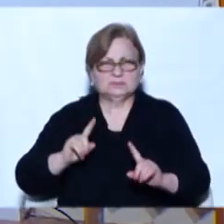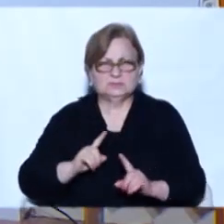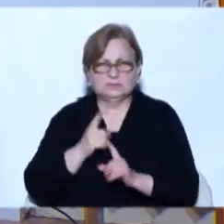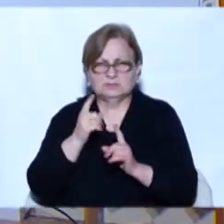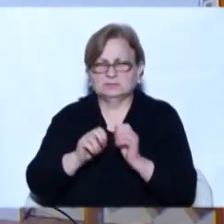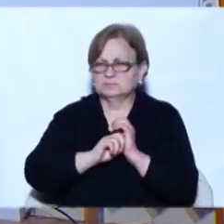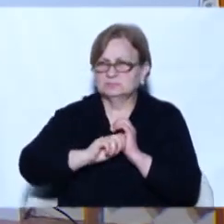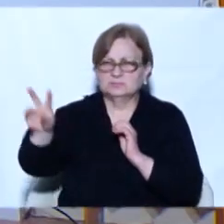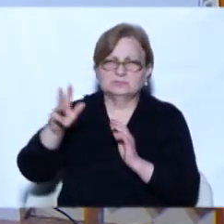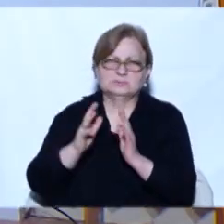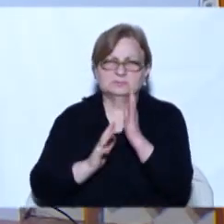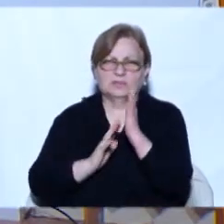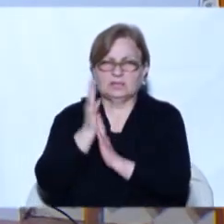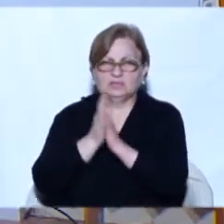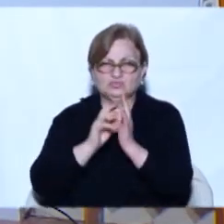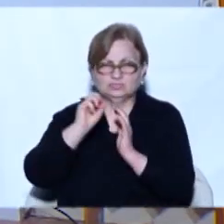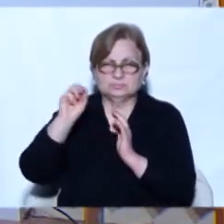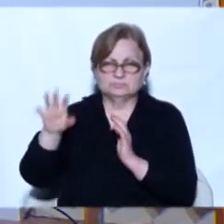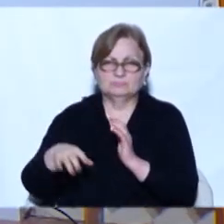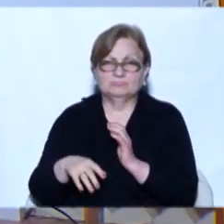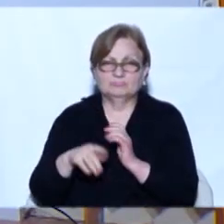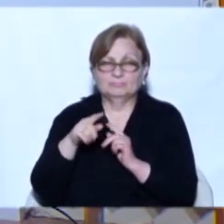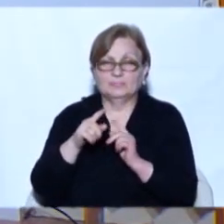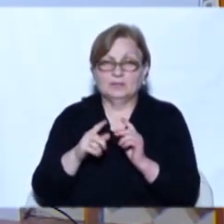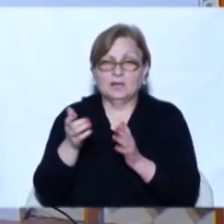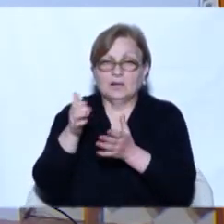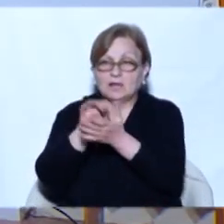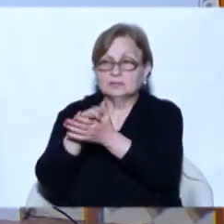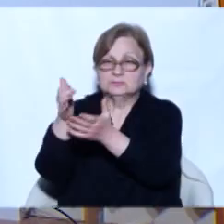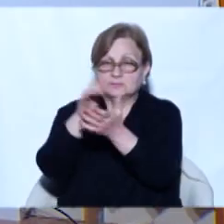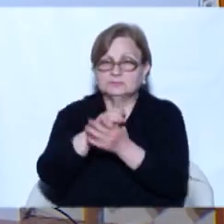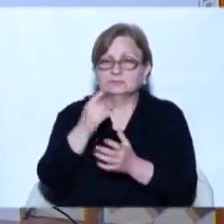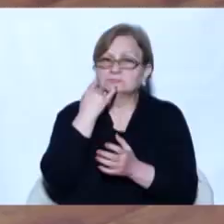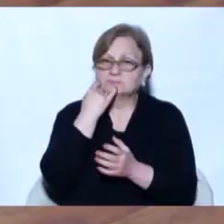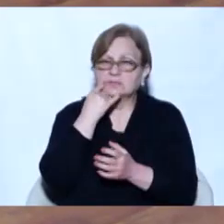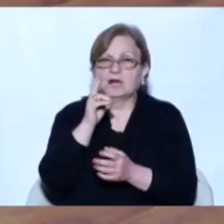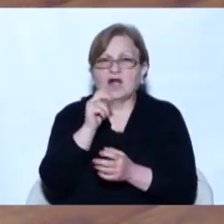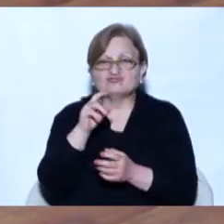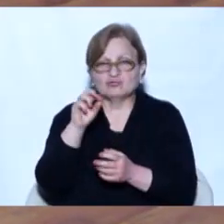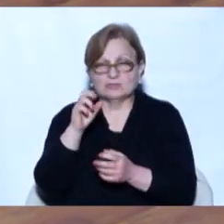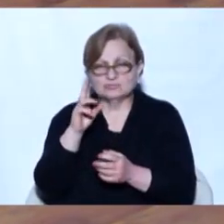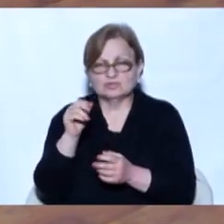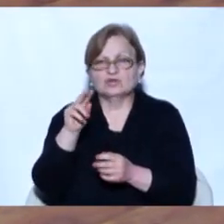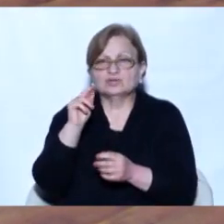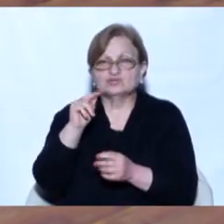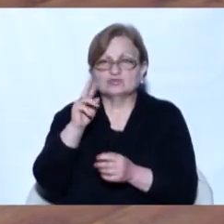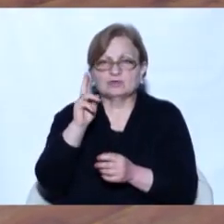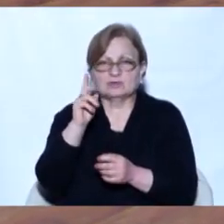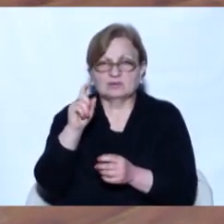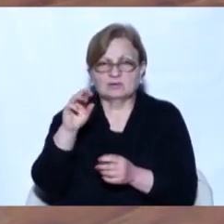და მირბის ტყეში. აქ ნელ-ნელა ის გაიცნობს კაჭკაჭს, ჩხიკს და